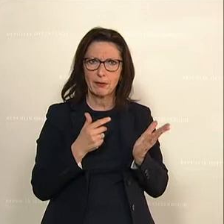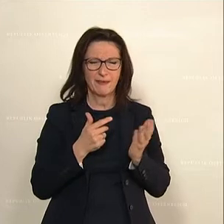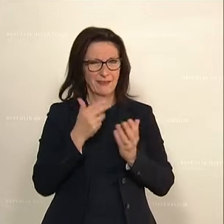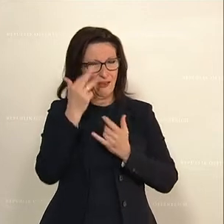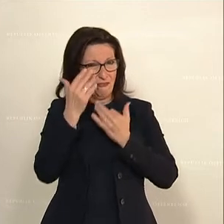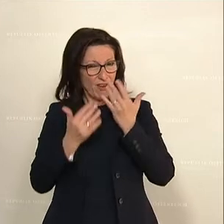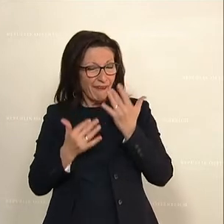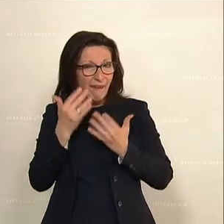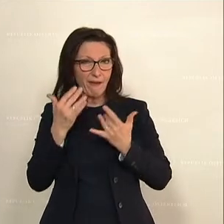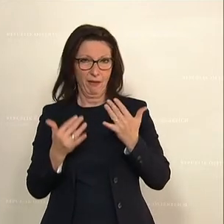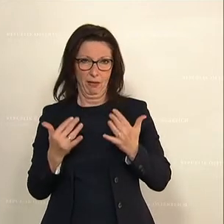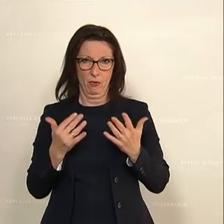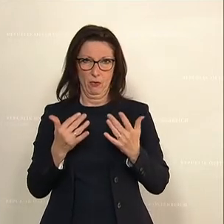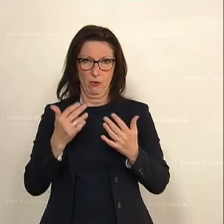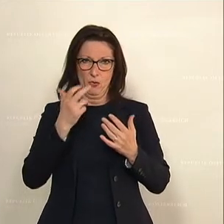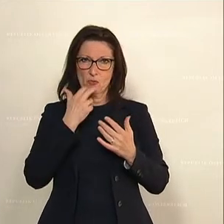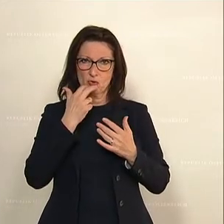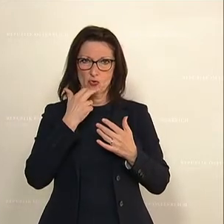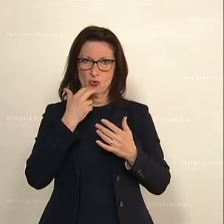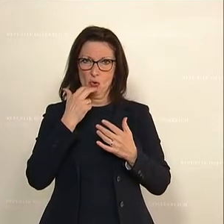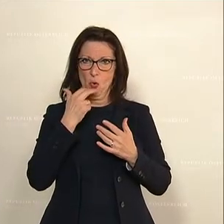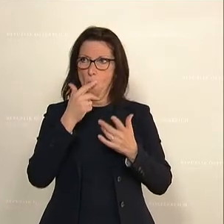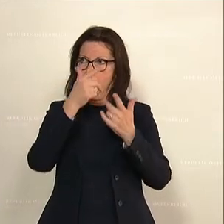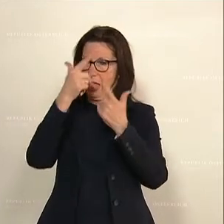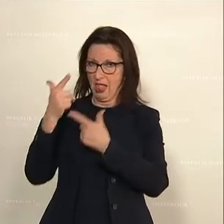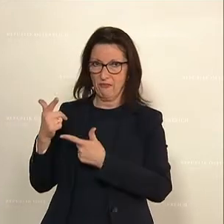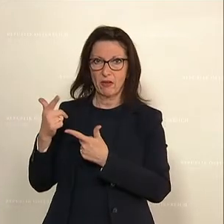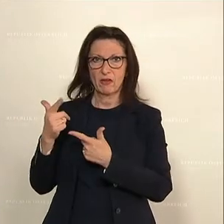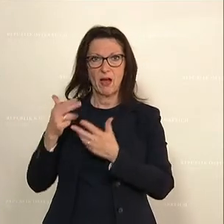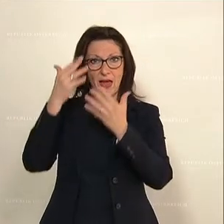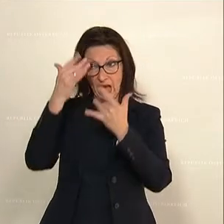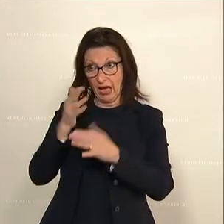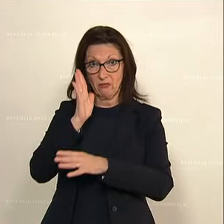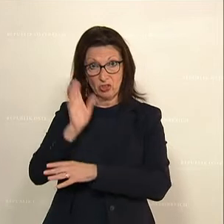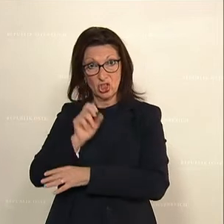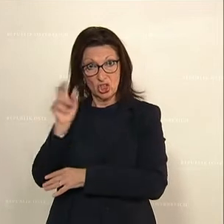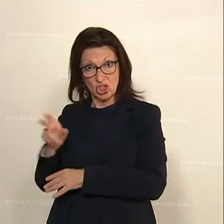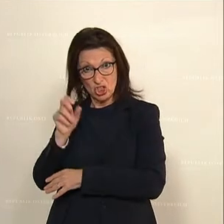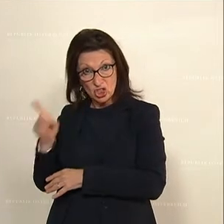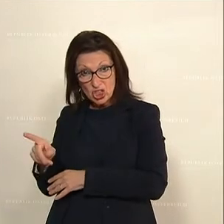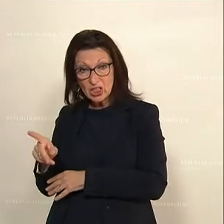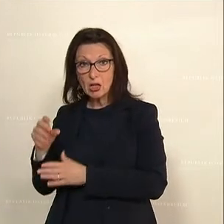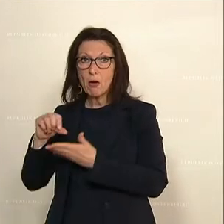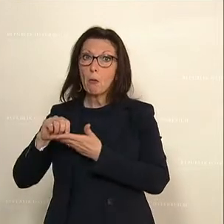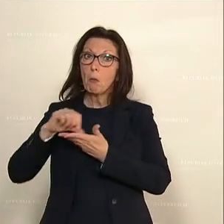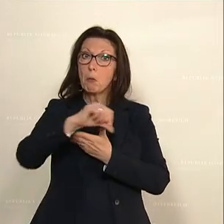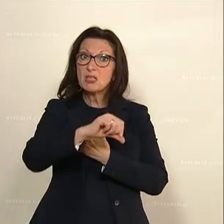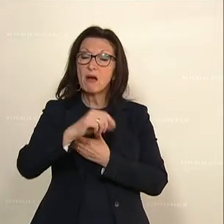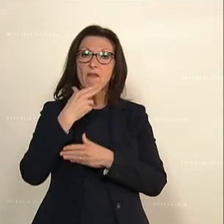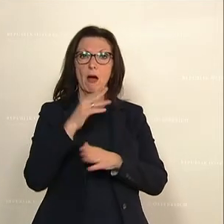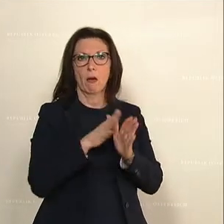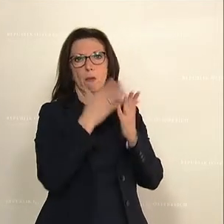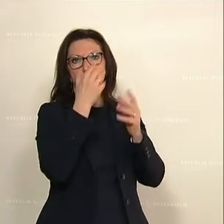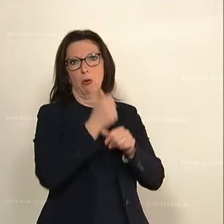der durch den Stromlieferanten an das BMF übermittelten Rechnungen erfolgt dann wieder über die